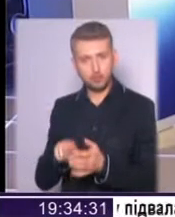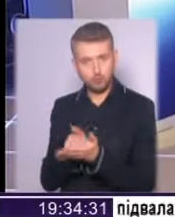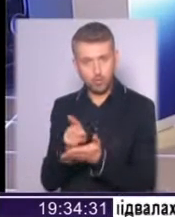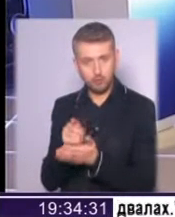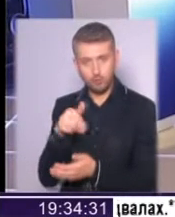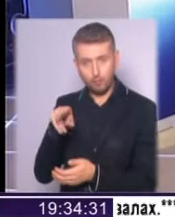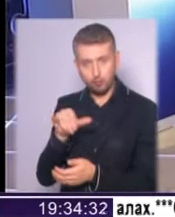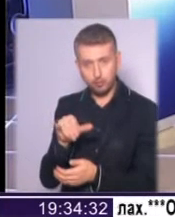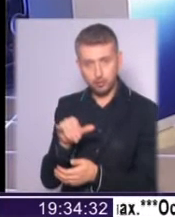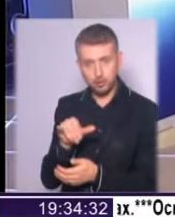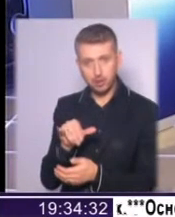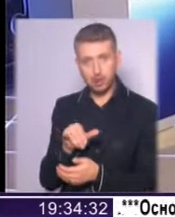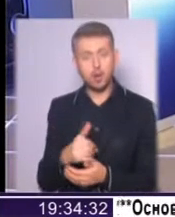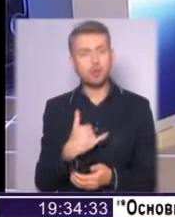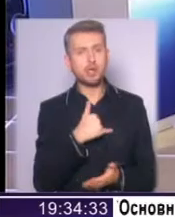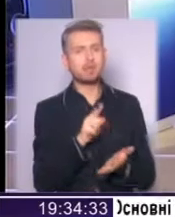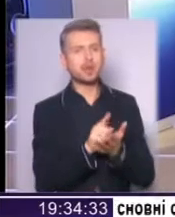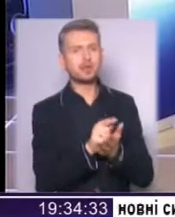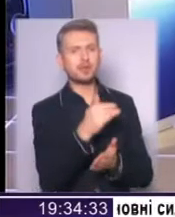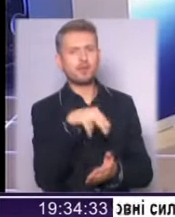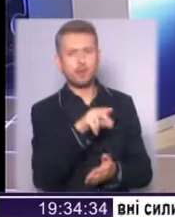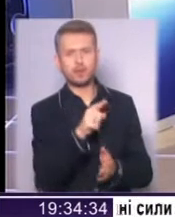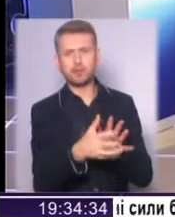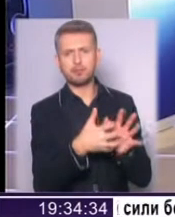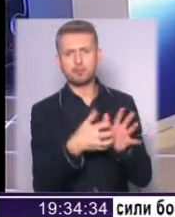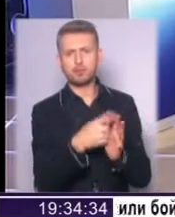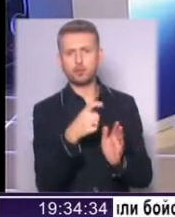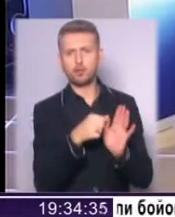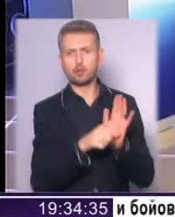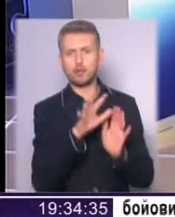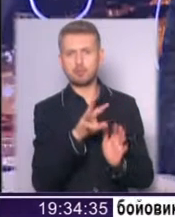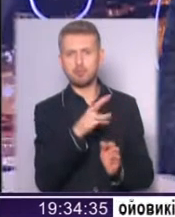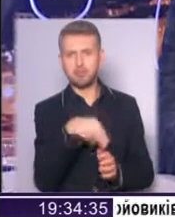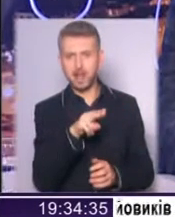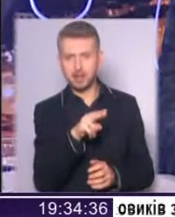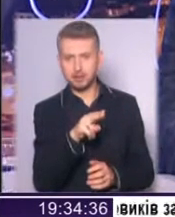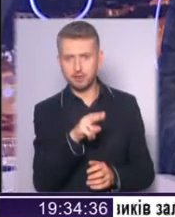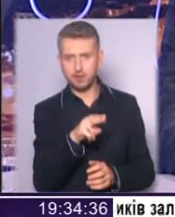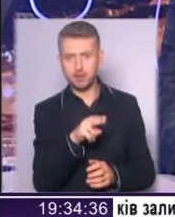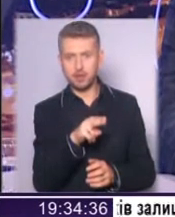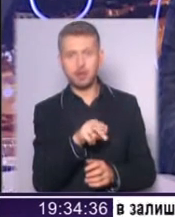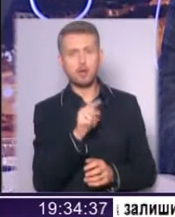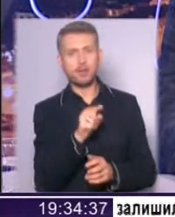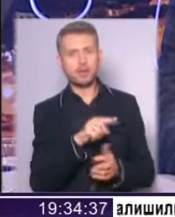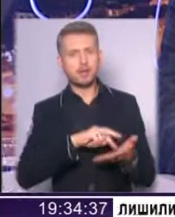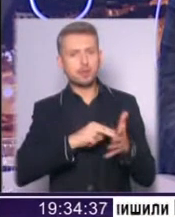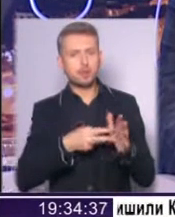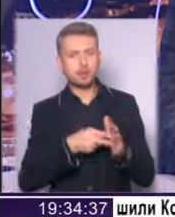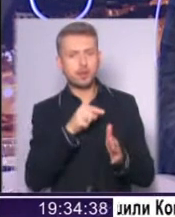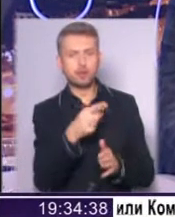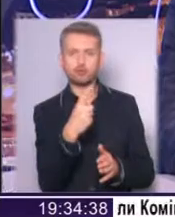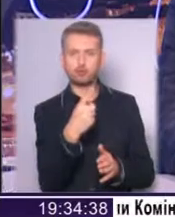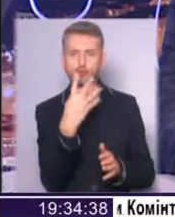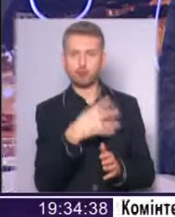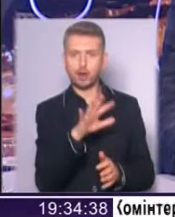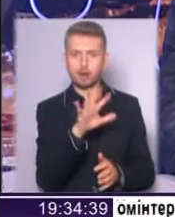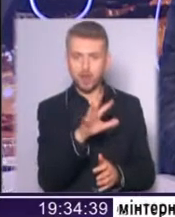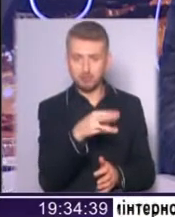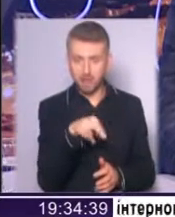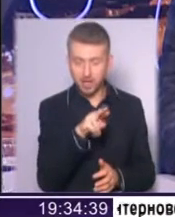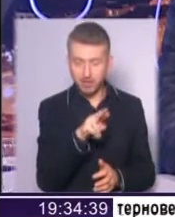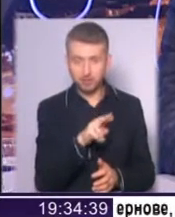саме тут, я не вважаю, що є потреба зараз навіть тих самих людей, які в межі середнього рівня, їх оподатковувати, забирати там 15% їхніх. Краще швидко